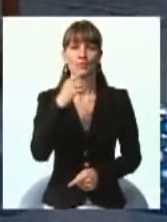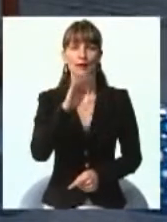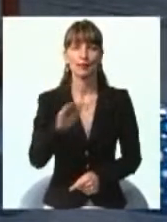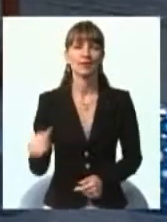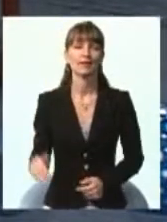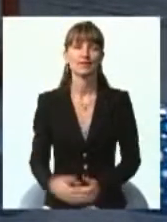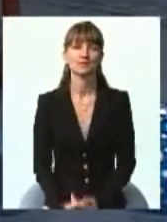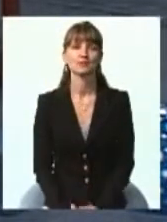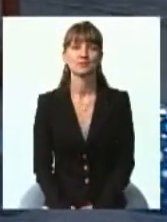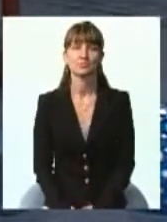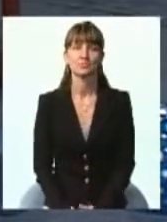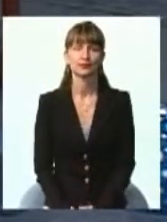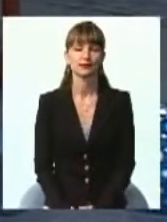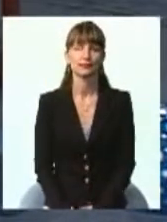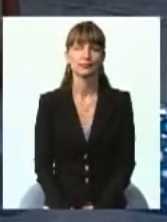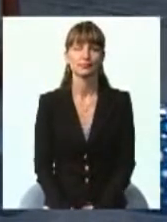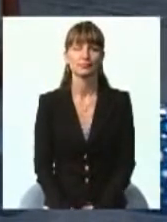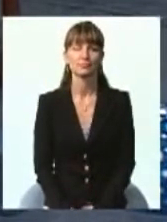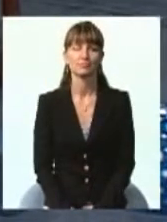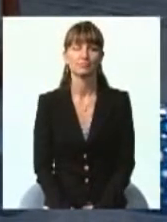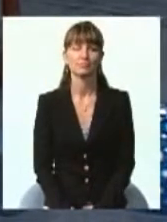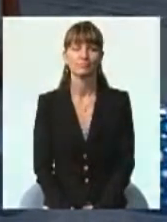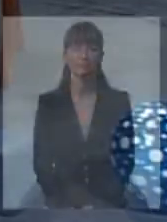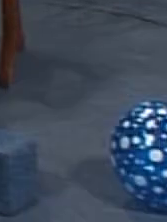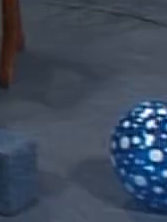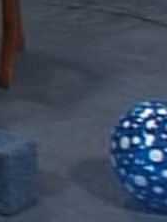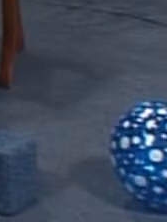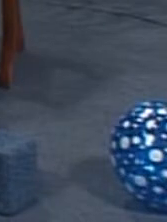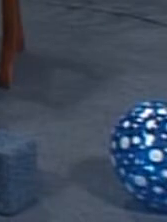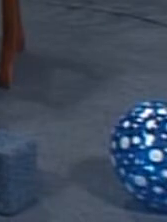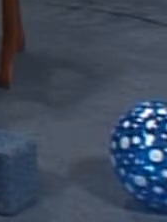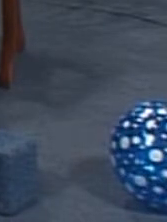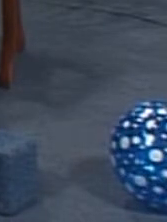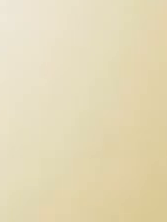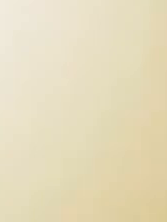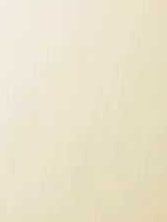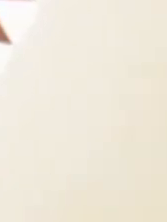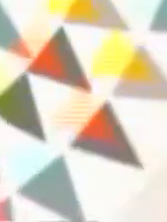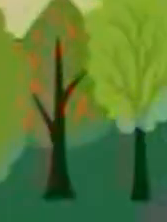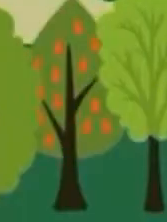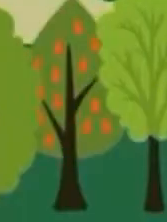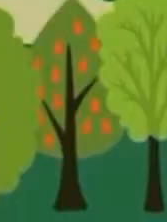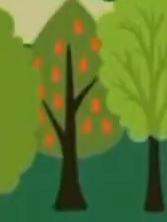бувайте! Бувайте! Давай, тримо!